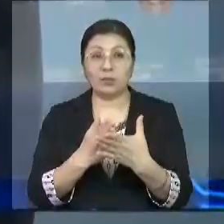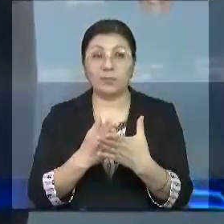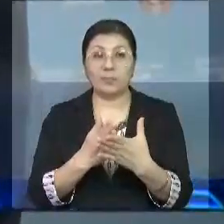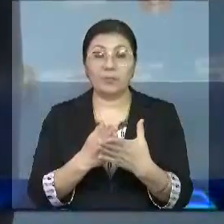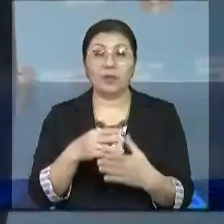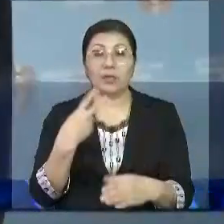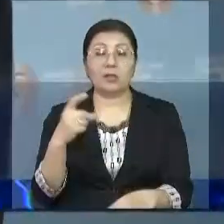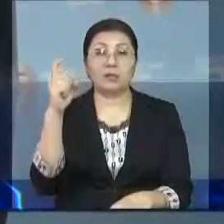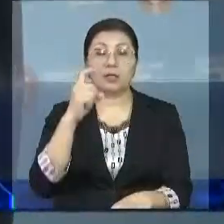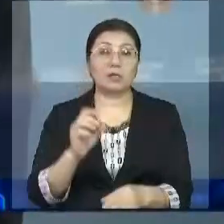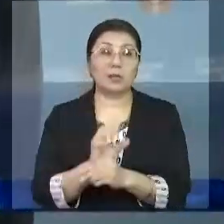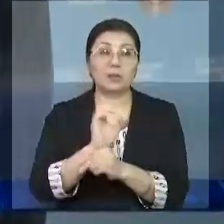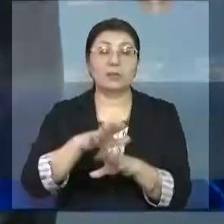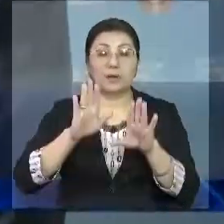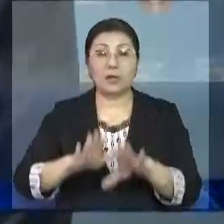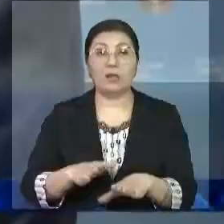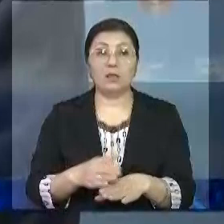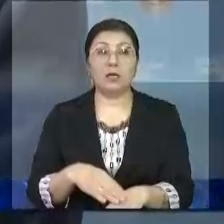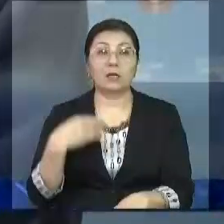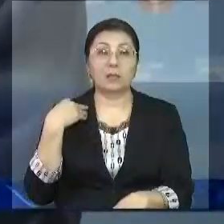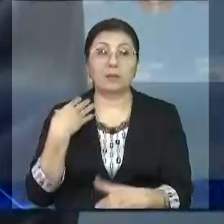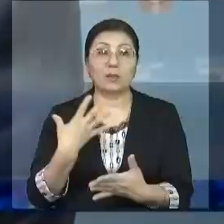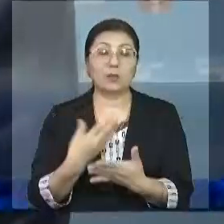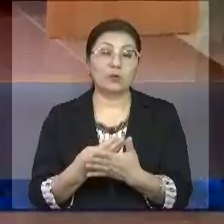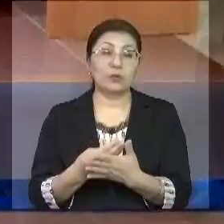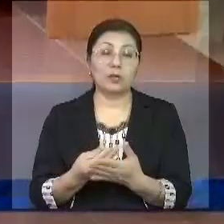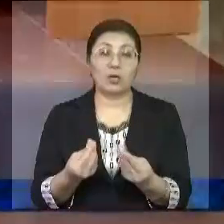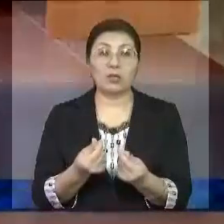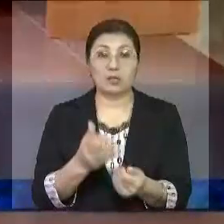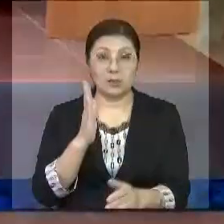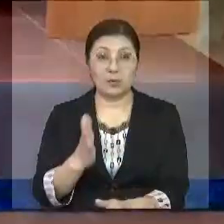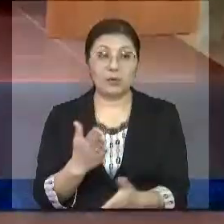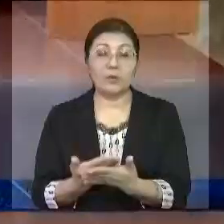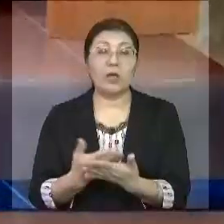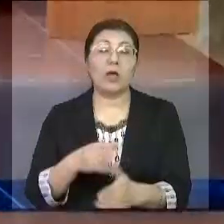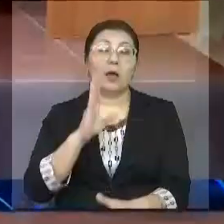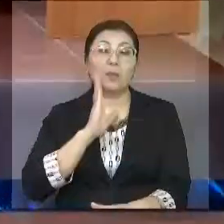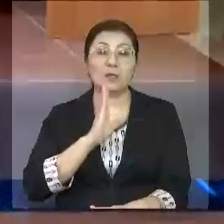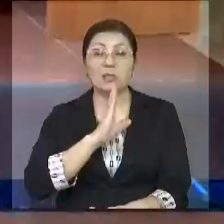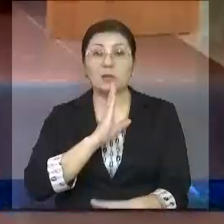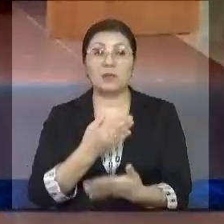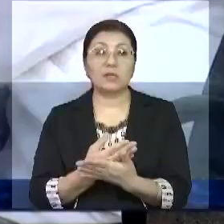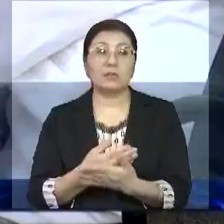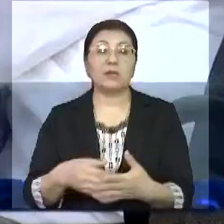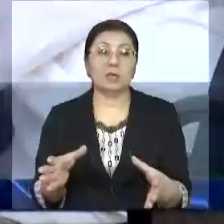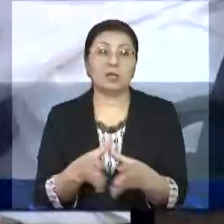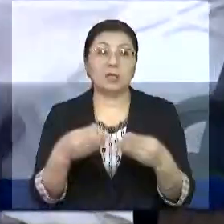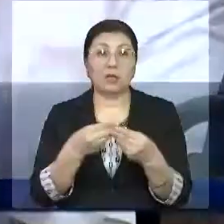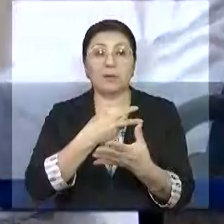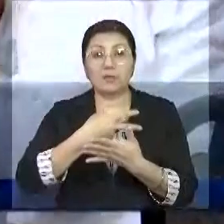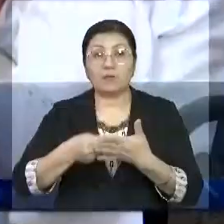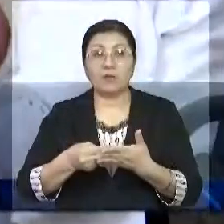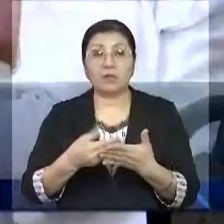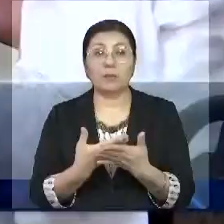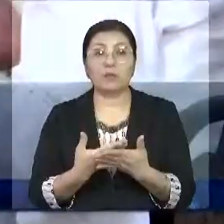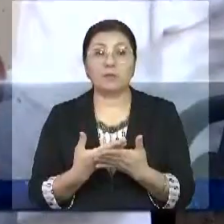екінші меншік иесіне жіберіледі. Қалған бөлігі жаңағы борышкердің жаңағы қарызы бойынша жабылады. Мысалы, егер әйелге неке кезінде сатып алынған, оның атынан